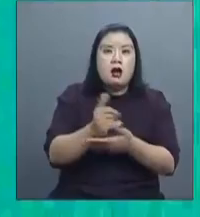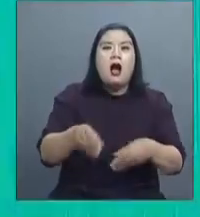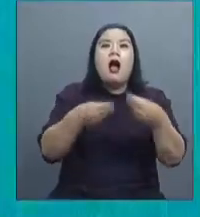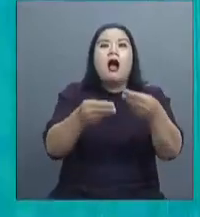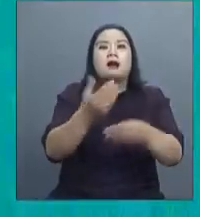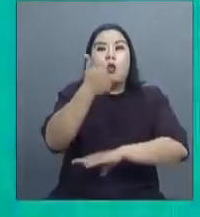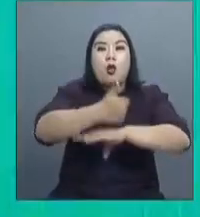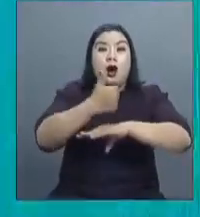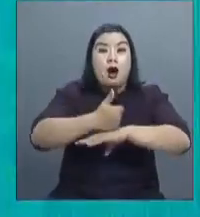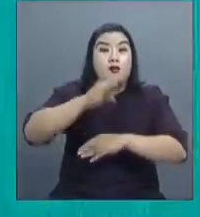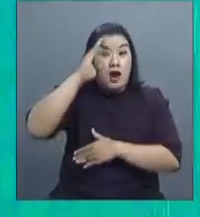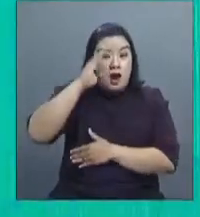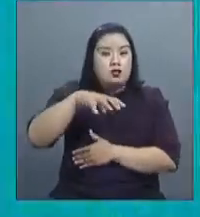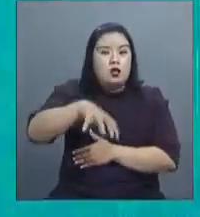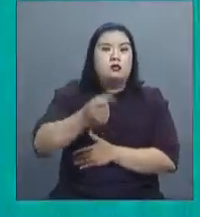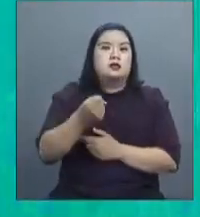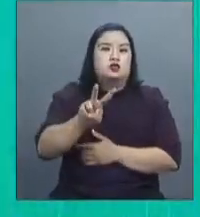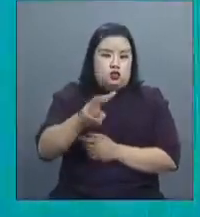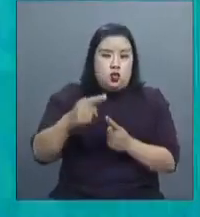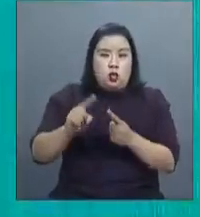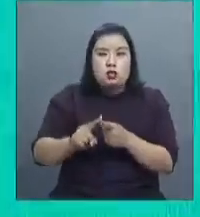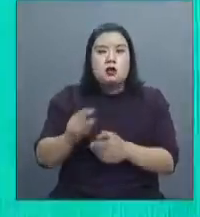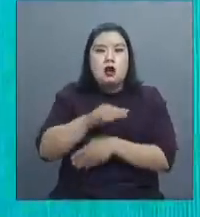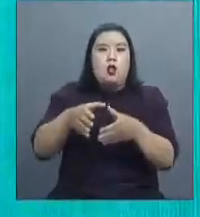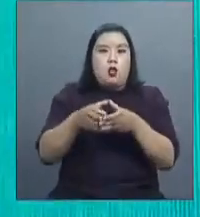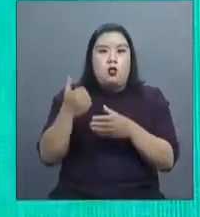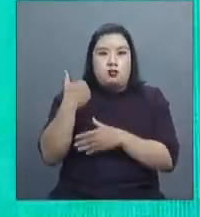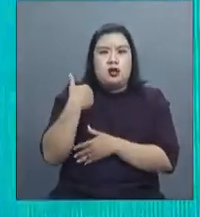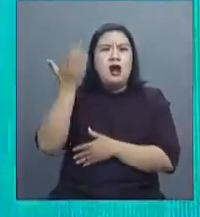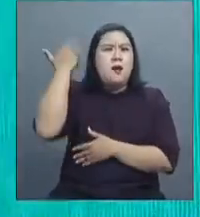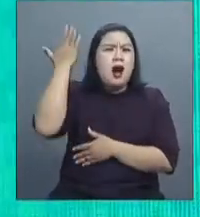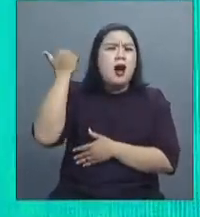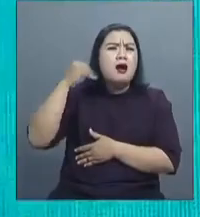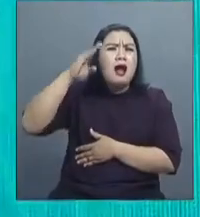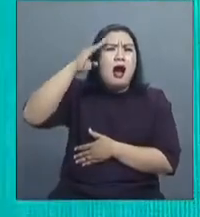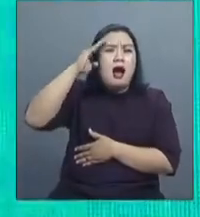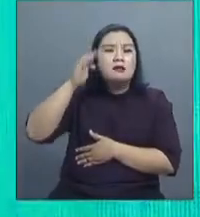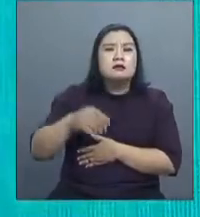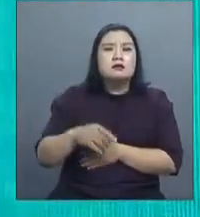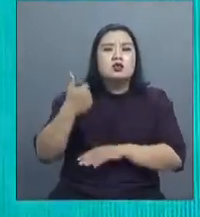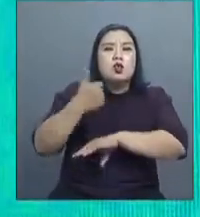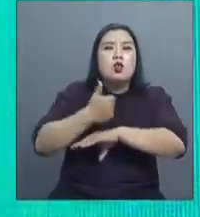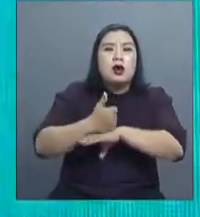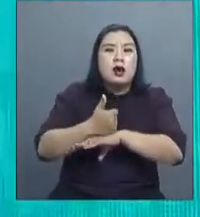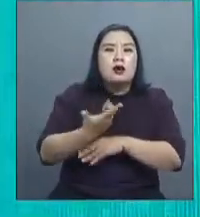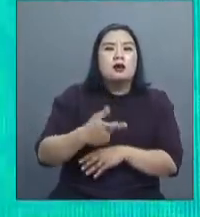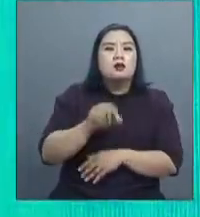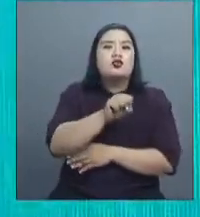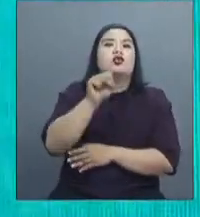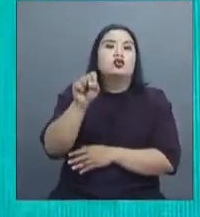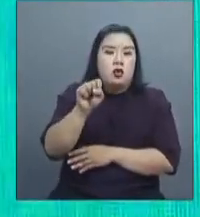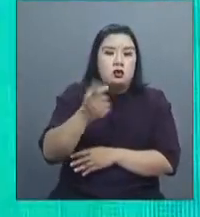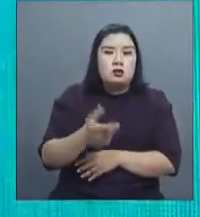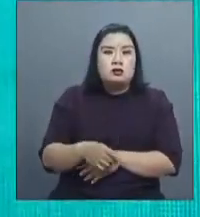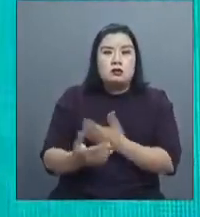การมณฑลทหารบกที่12นายทหารที่สุขพลตำรวจเอกเสรีพิสุทธิ์เตมียเวชหัวหน้าพรรคเสรีรวมไทยดูหมิ่นขณะปฏิบัติหน้า